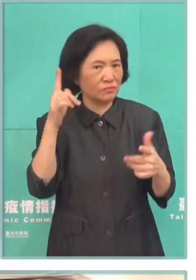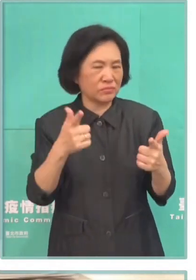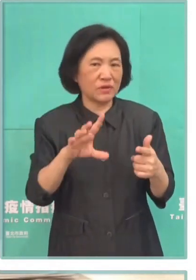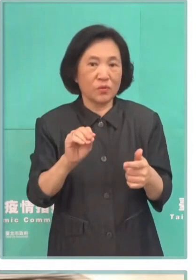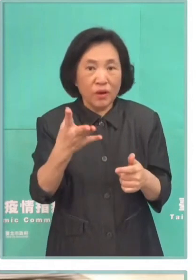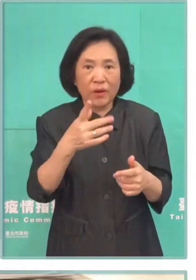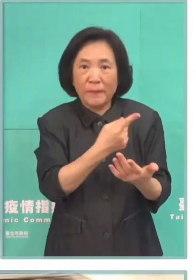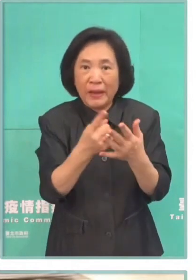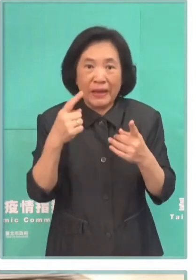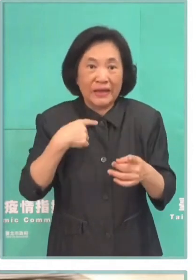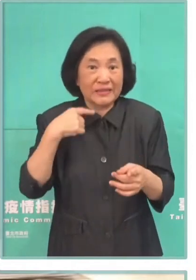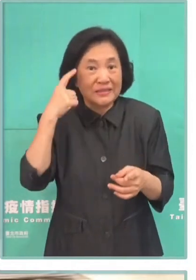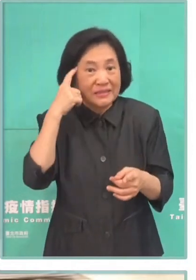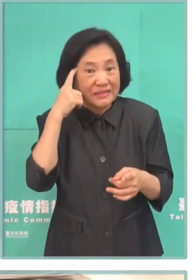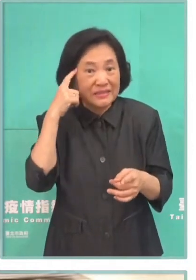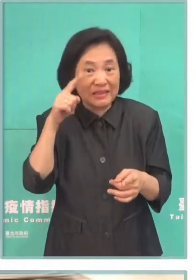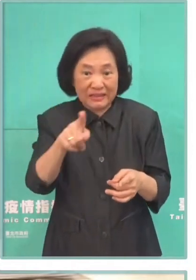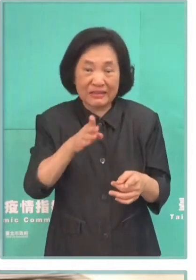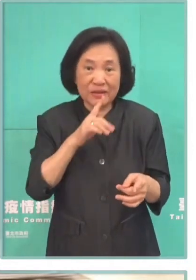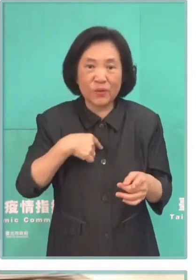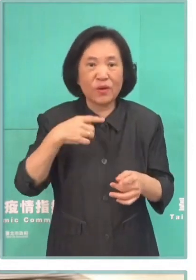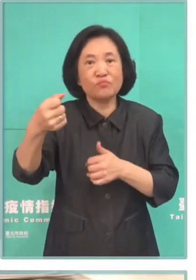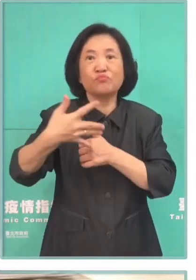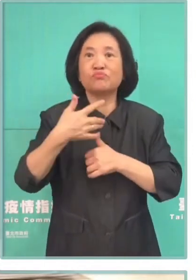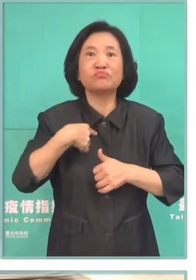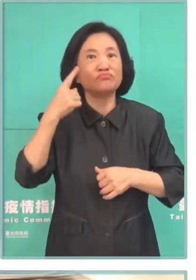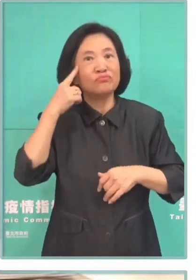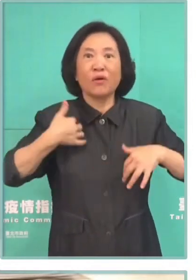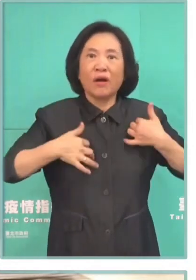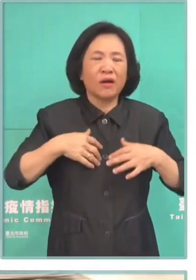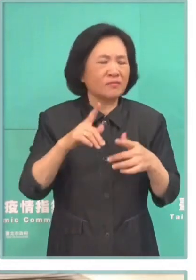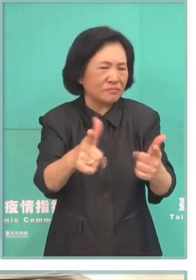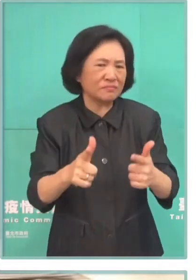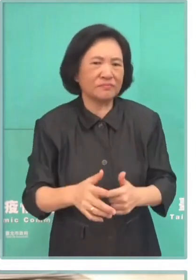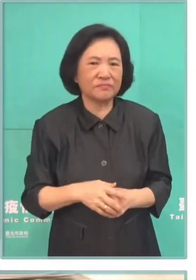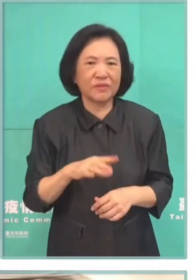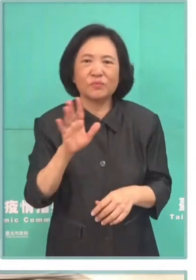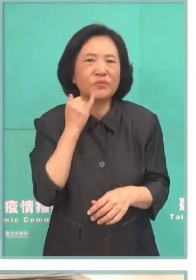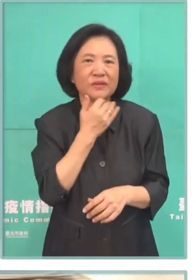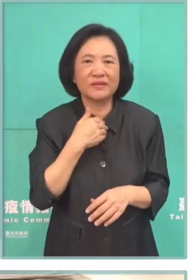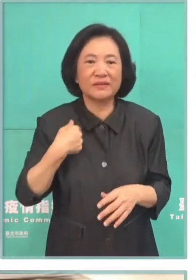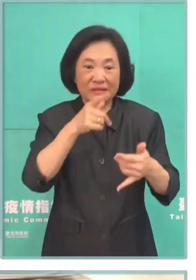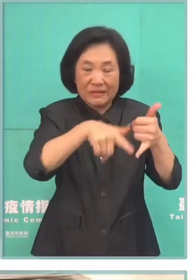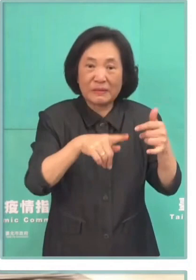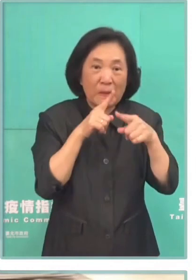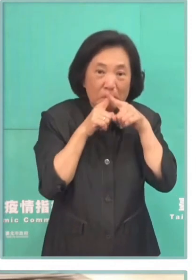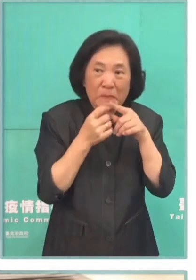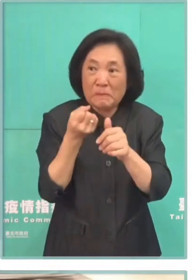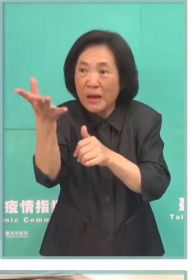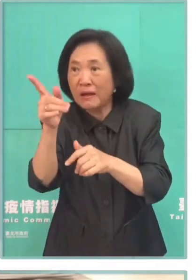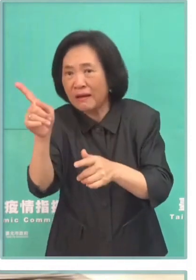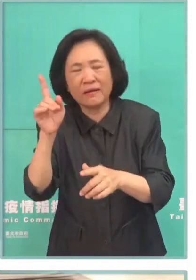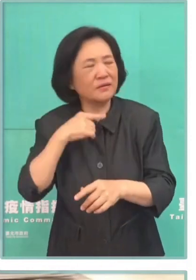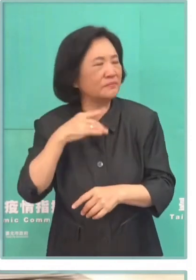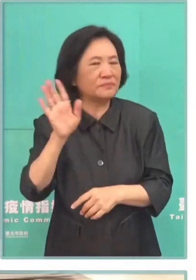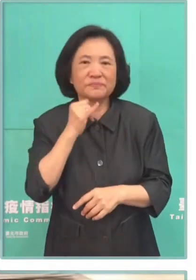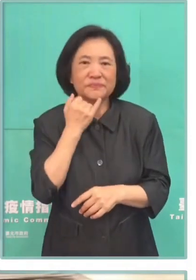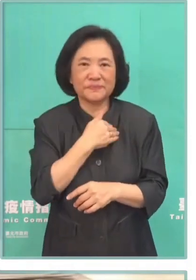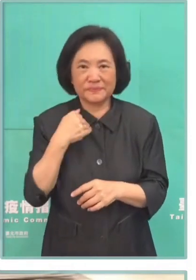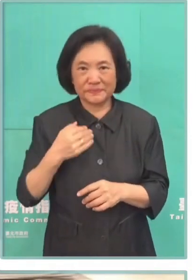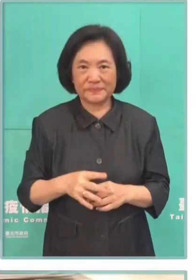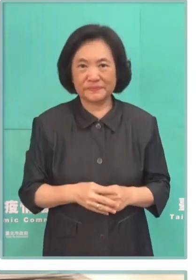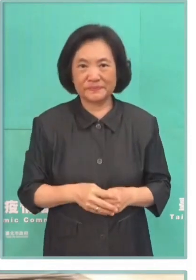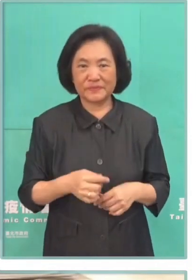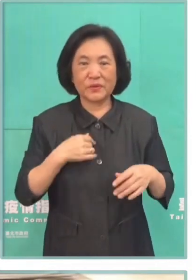华也不想成为疫区，所以我们不可能提供任何个人隐私的资料给任何人。所以就这个部